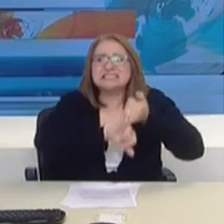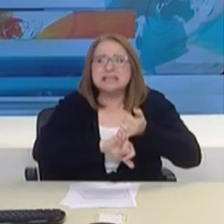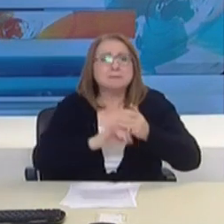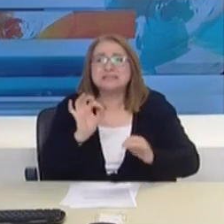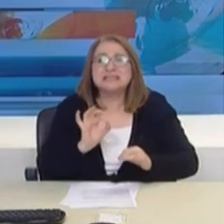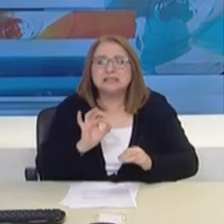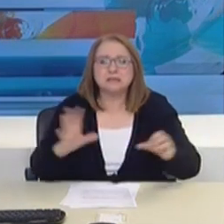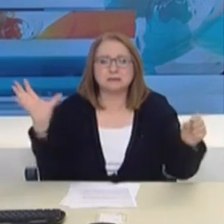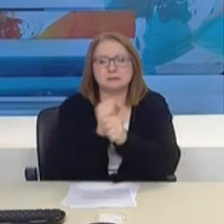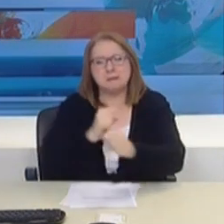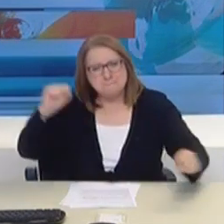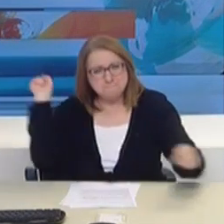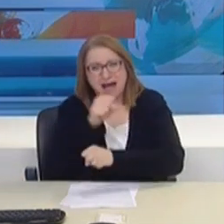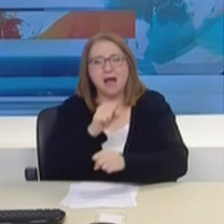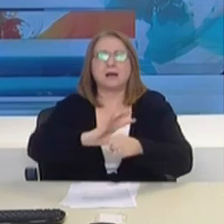ευχαριστώ.